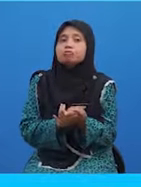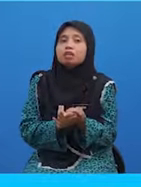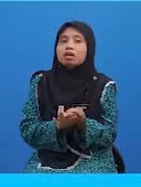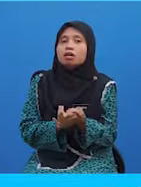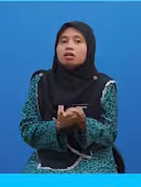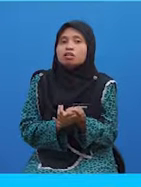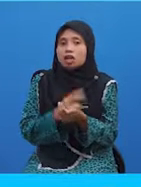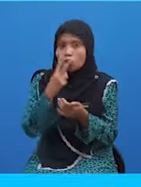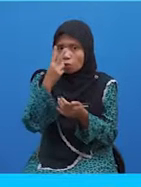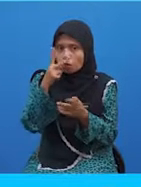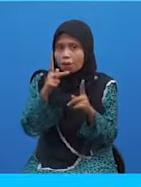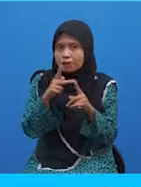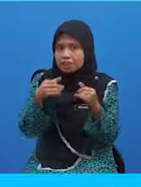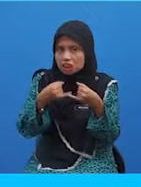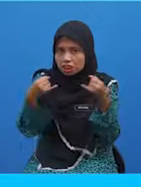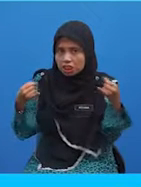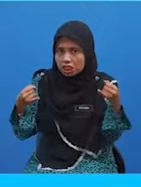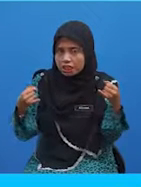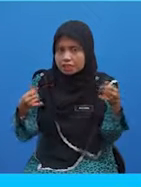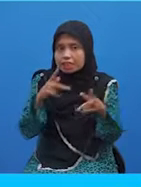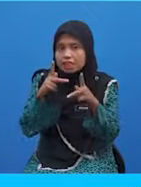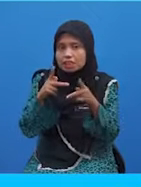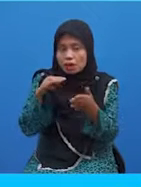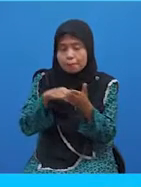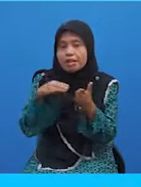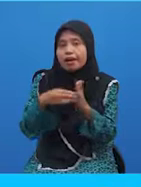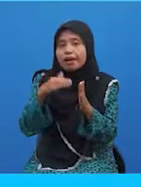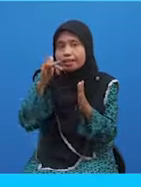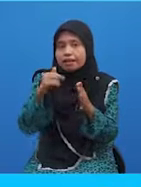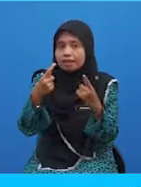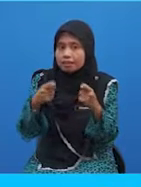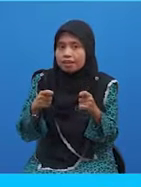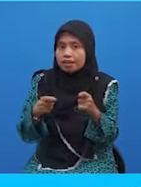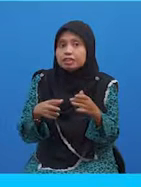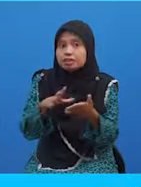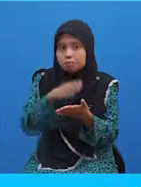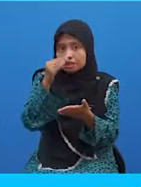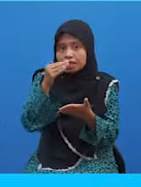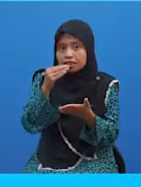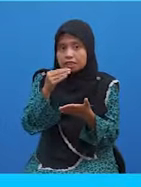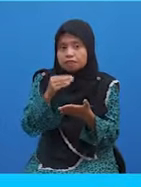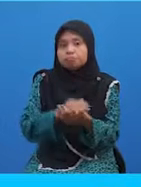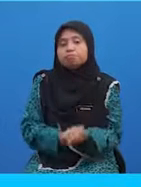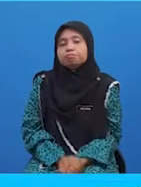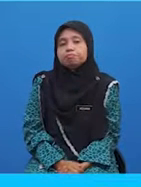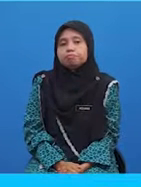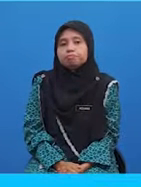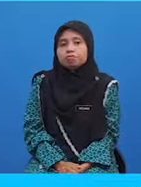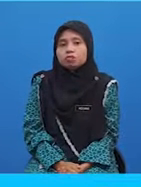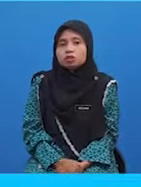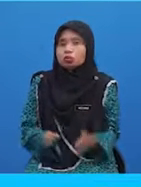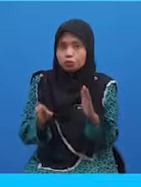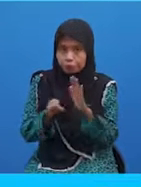bilangan bergantung kepada jenis-jenis kata bilangan yang telah dipelajari dalam aspek